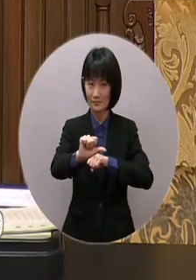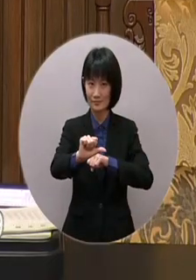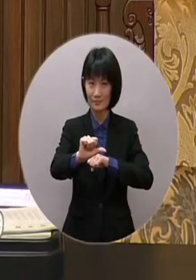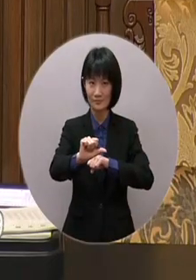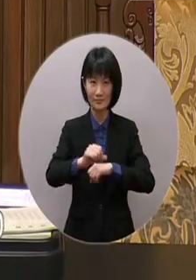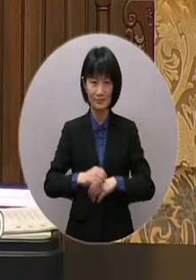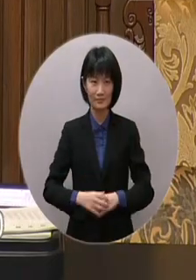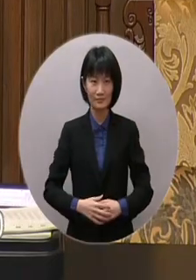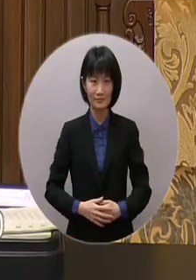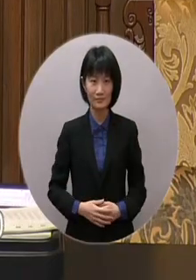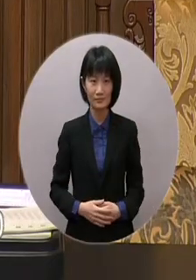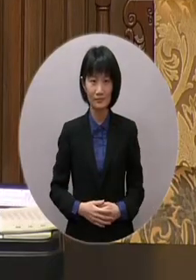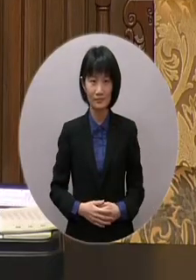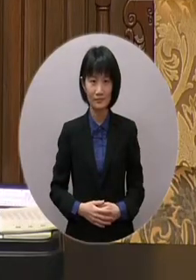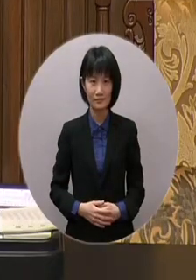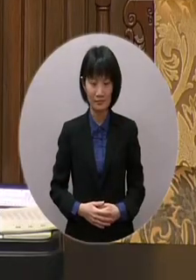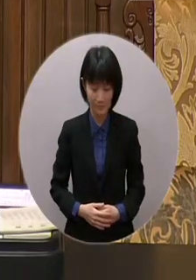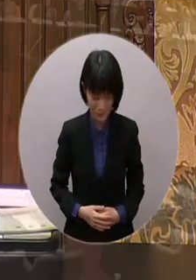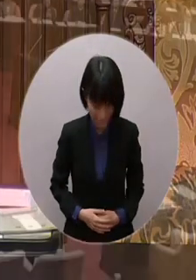15分钟。